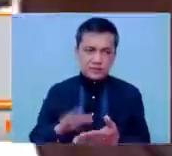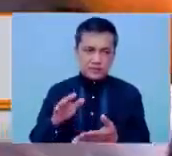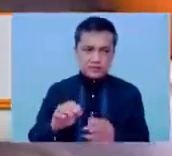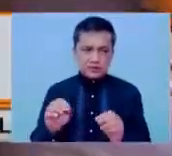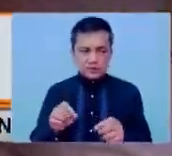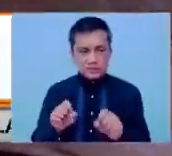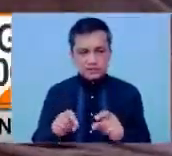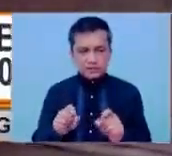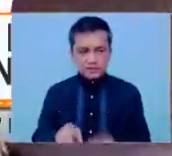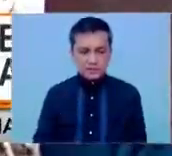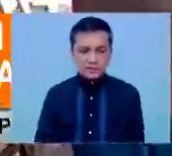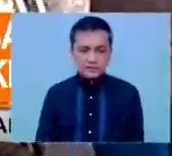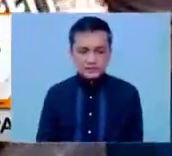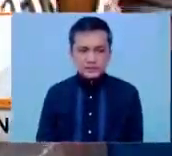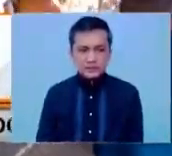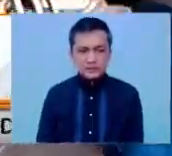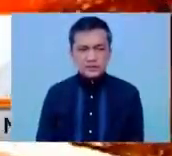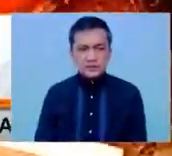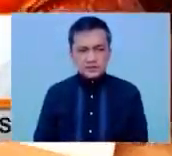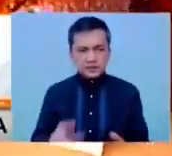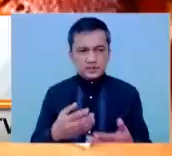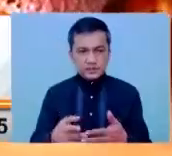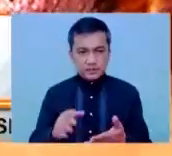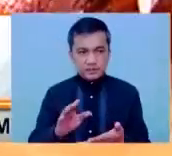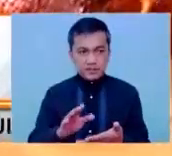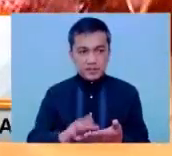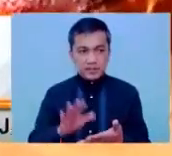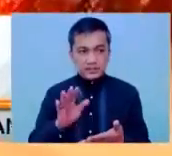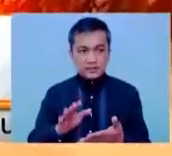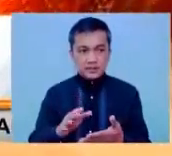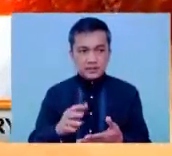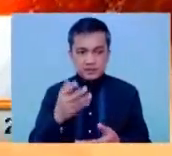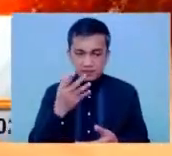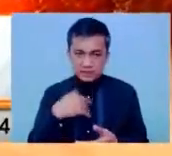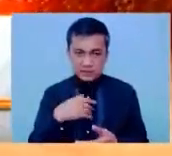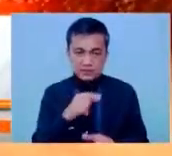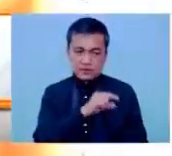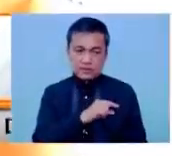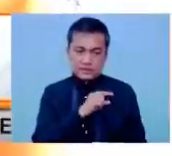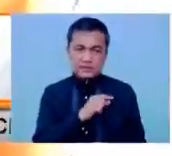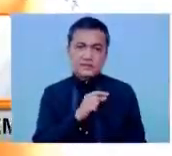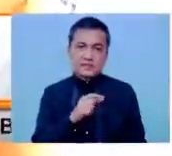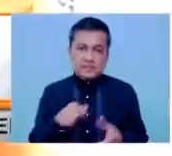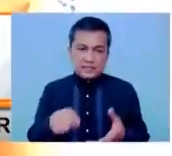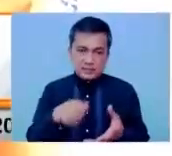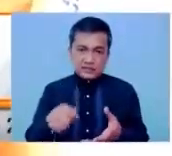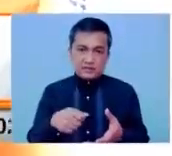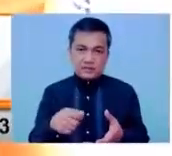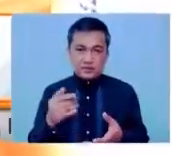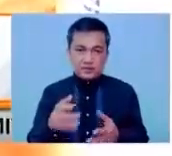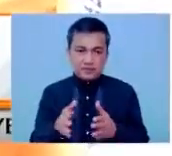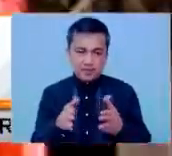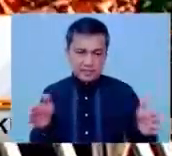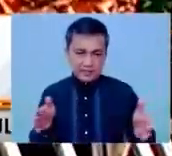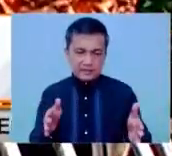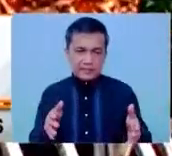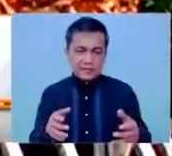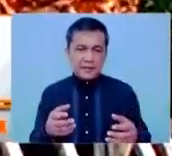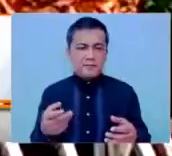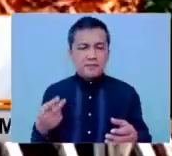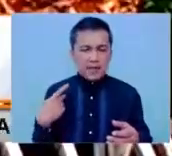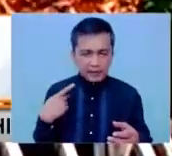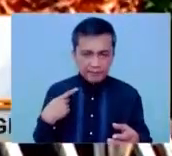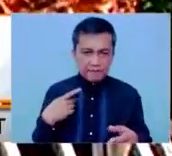paninda. Pero kahit medyo pricey, mas maganda naman daw ang kalidad ng kanilang mga lechon dahil malalaki at malaman.